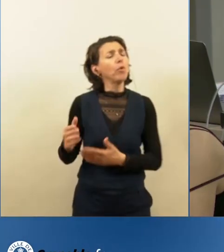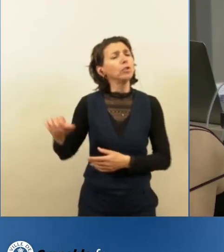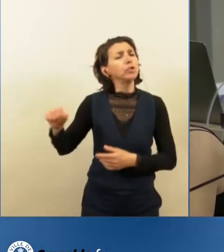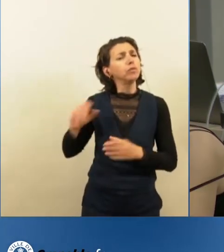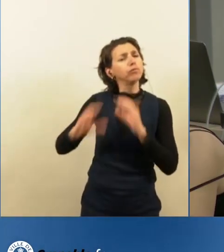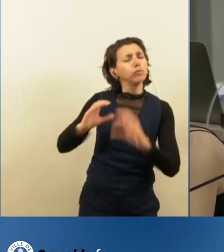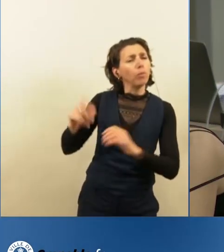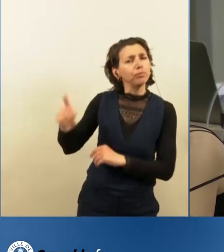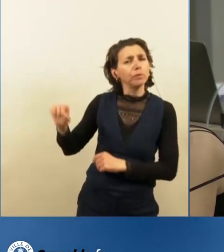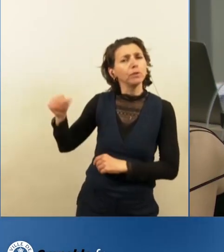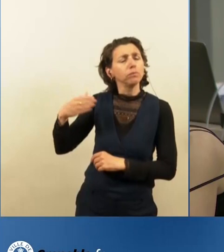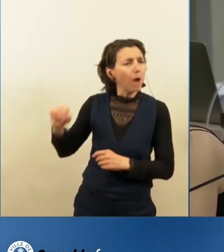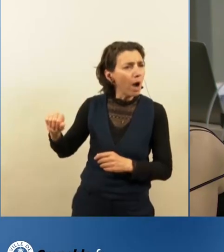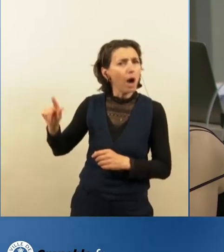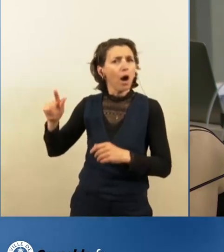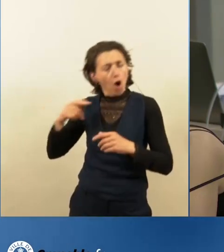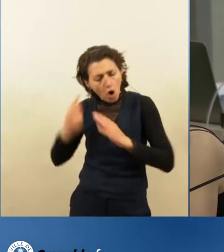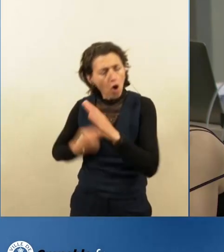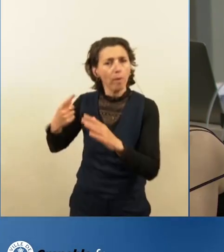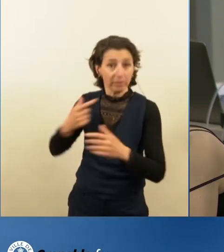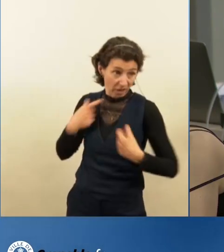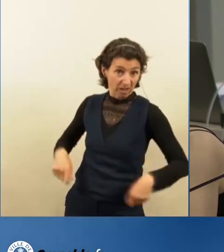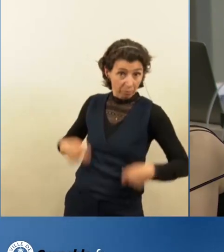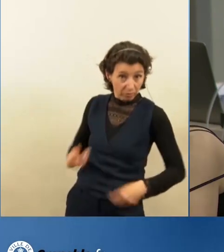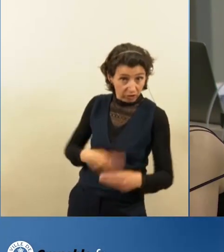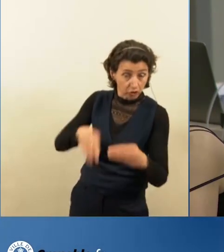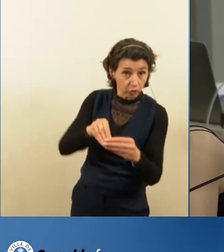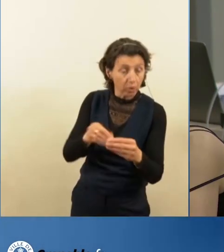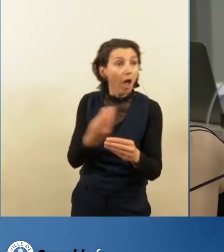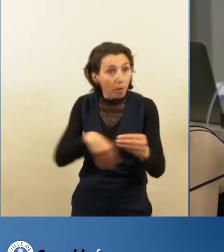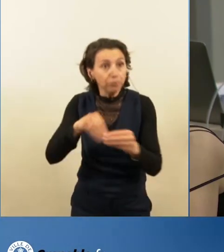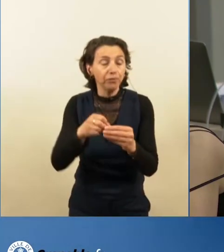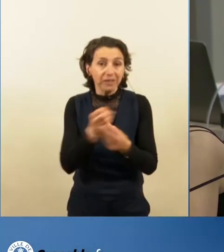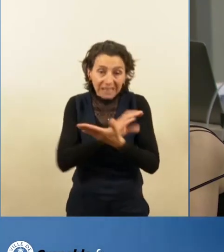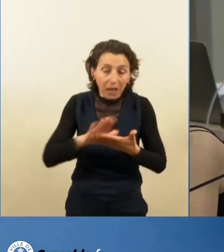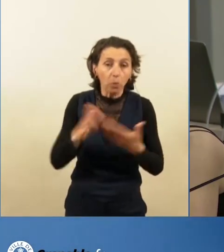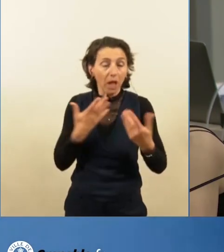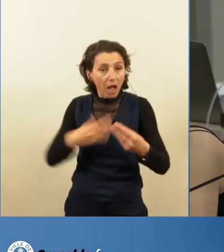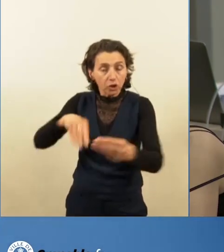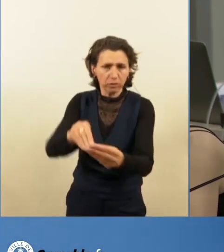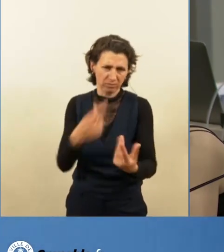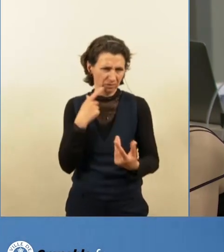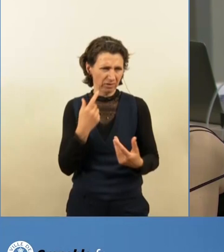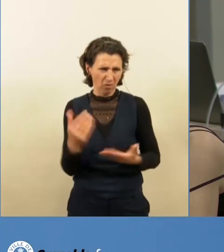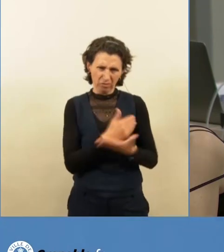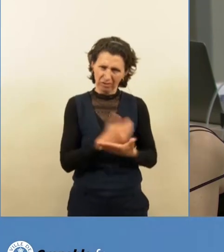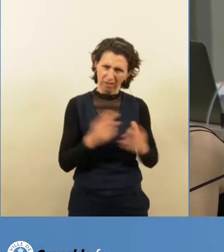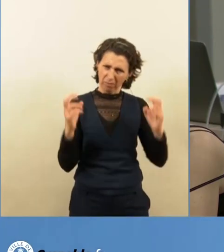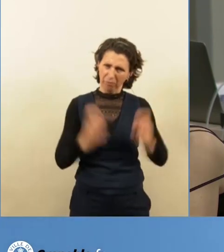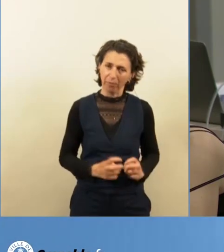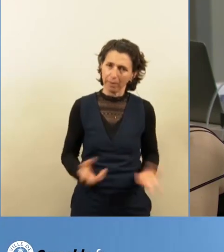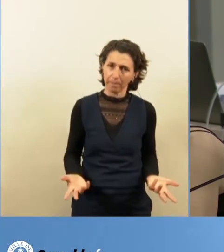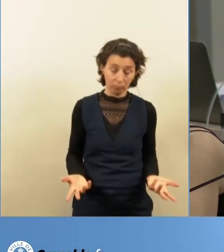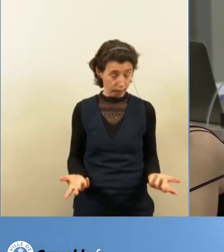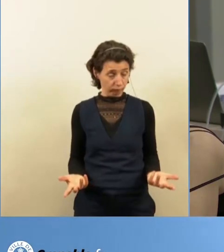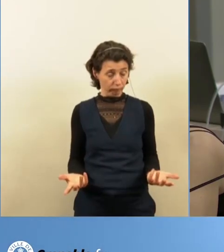donc des dépenses et en plus il faut la gratuité donc des recettes en moins est-ce que vous entendez ce